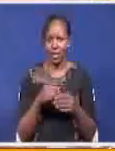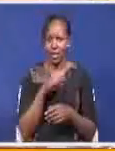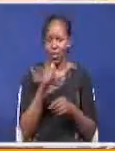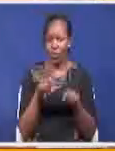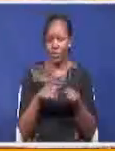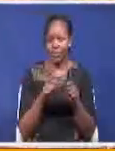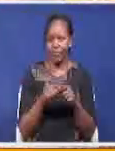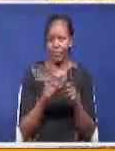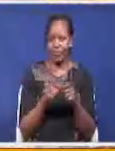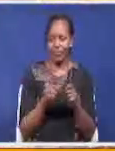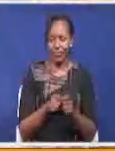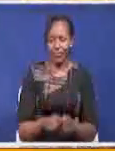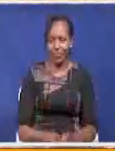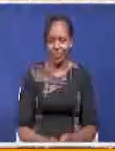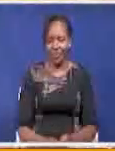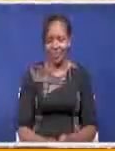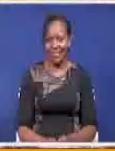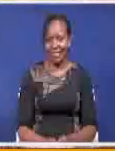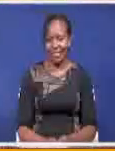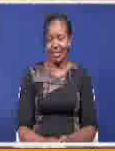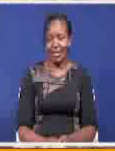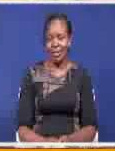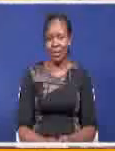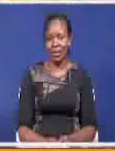Okero amba mwadombo wa maro kumbwa wa otire Kithurwa Kindiki.